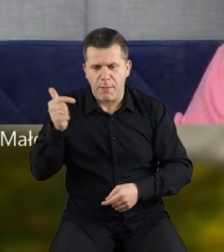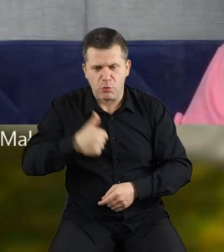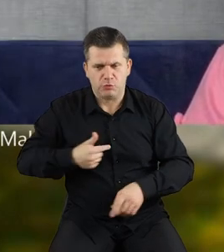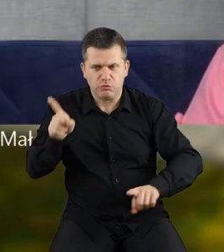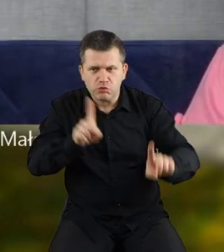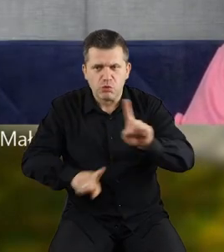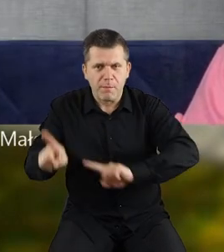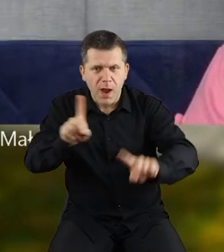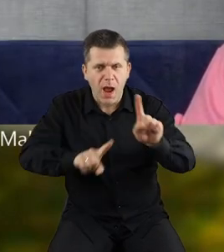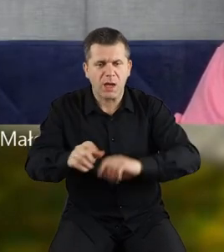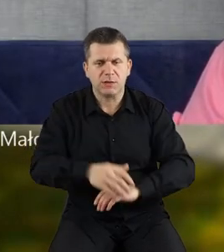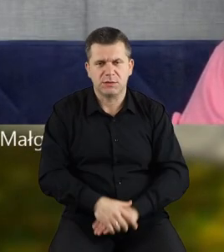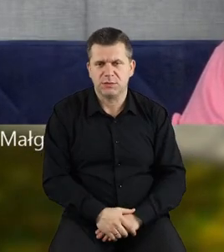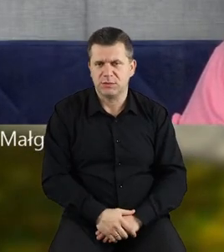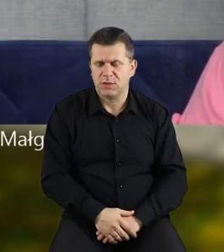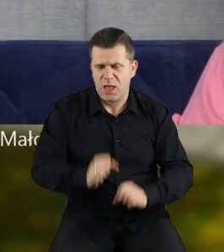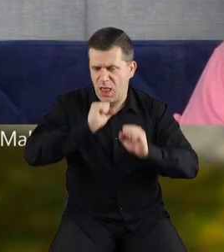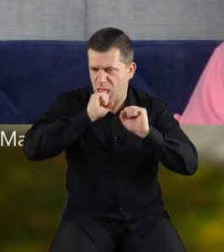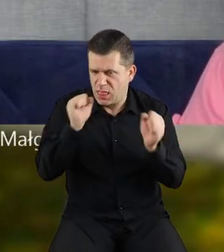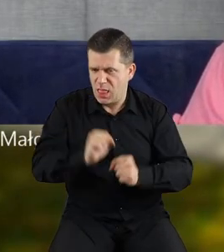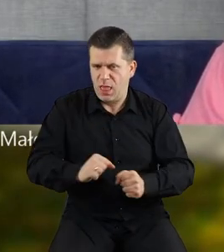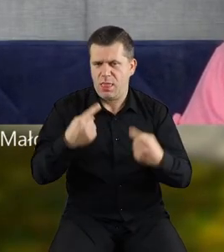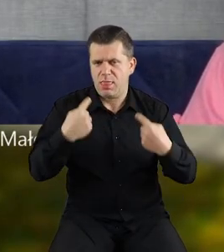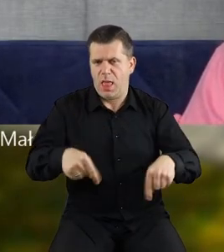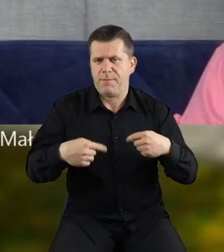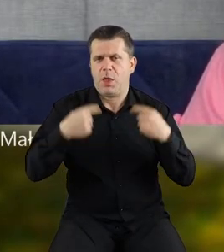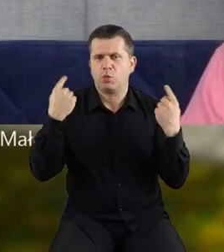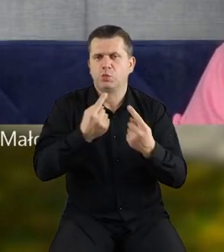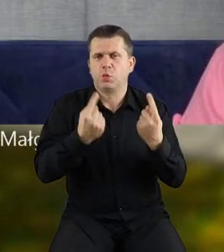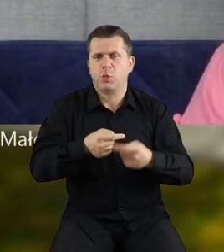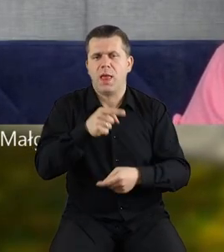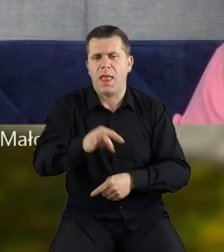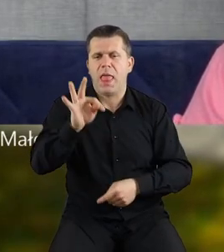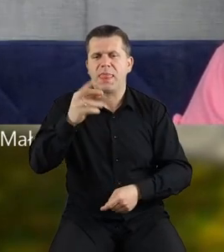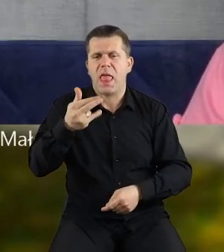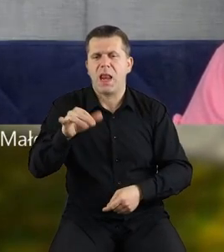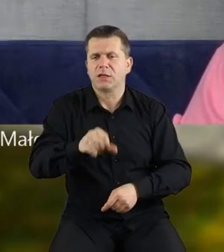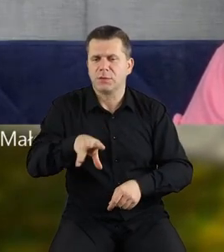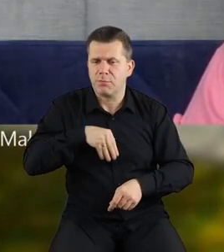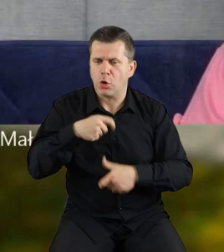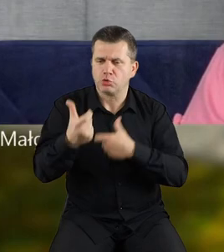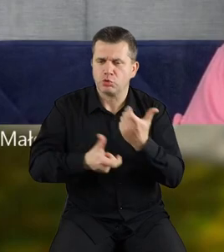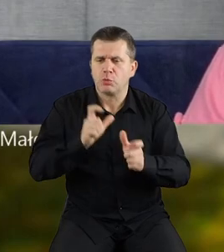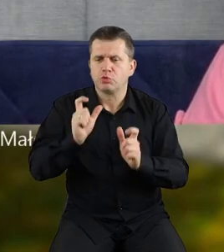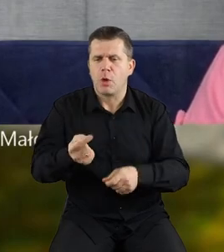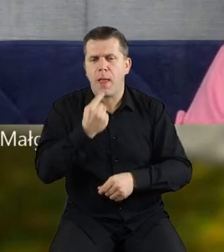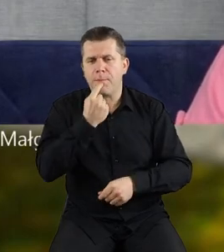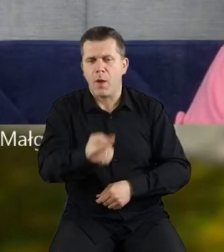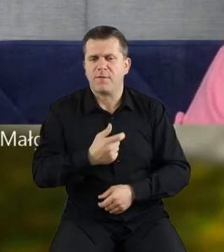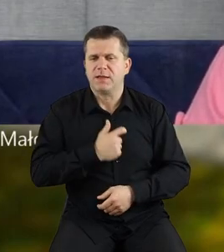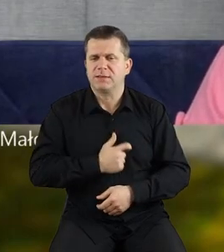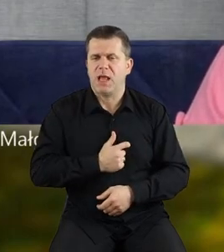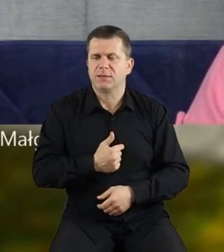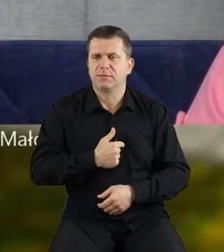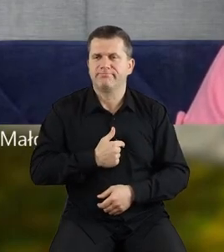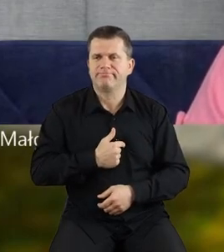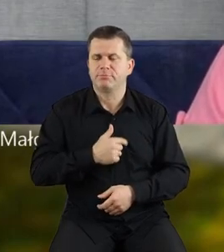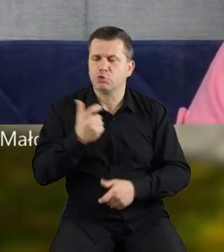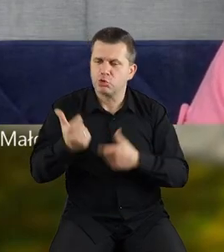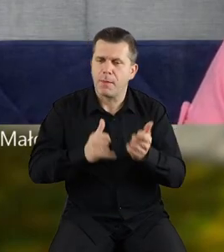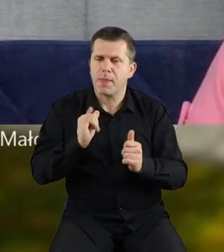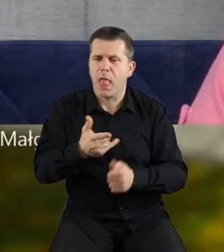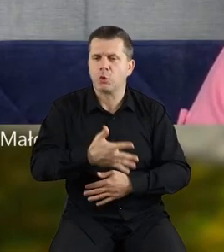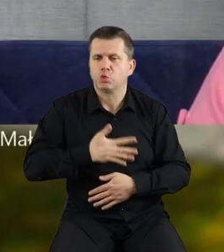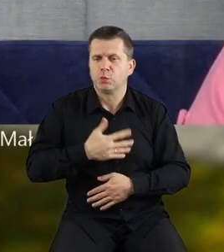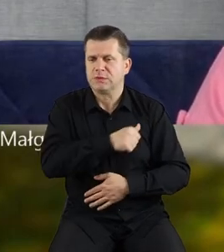ja się będę musiała tłumaczyć. Nigdy nie było takiej sytuacji, żeby Teresa mogła zrobić to, co naprawdę podpowiada jej serce i